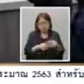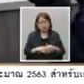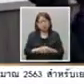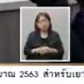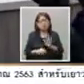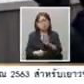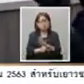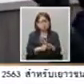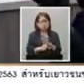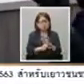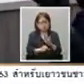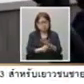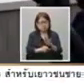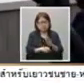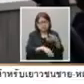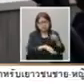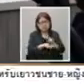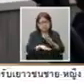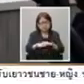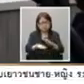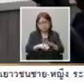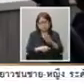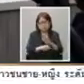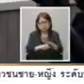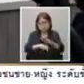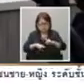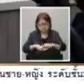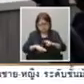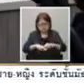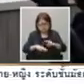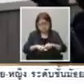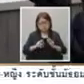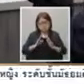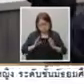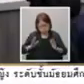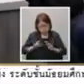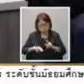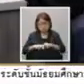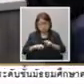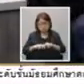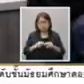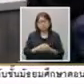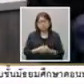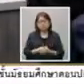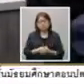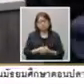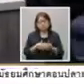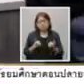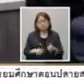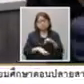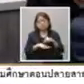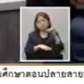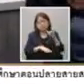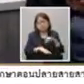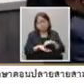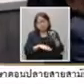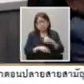อบคุณครับ ขอให้ทบทวนด้วยไม่ใช่มาบอกว่ายังไม่ได้มีสภาพเป็นรัฐมนตรีเป็นคณะรัฐมน